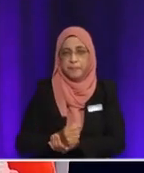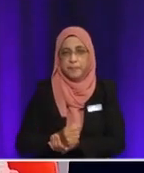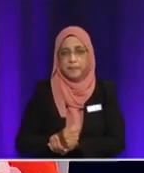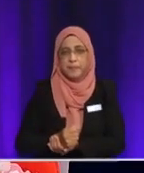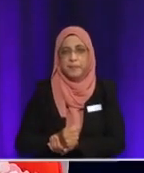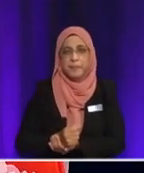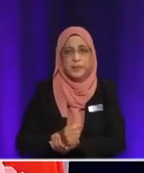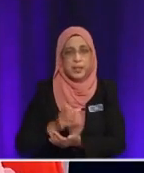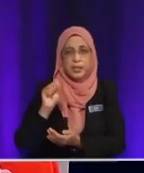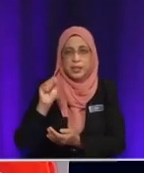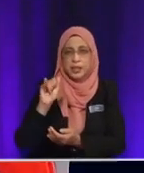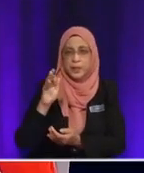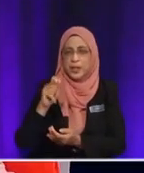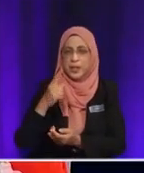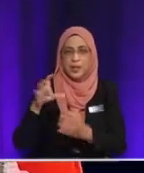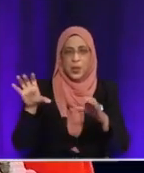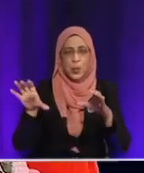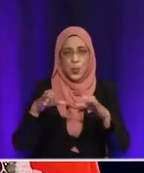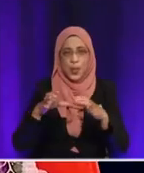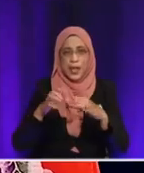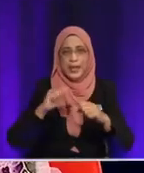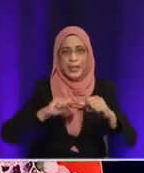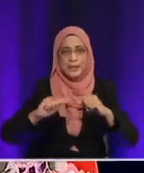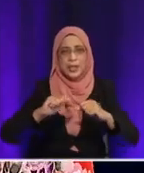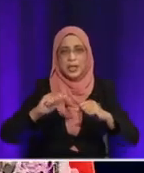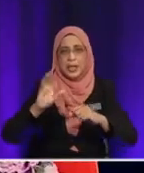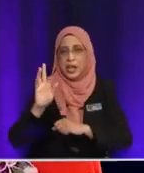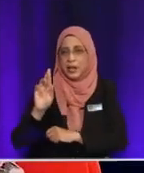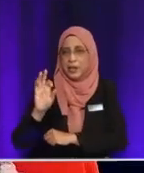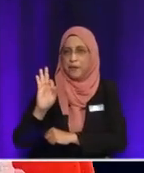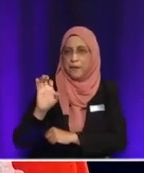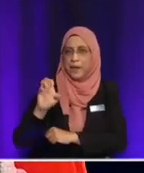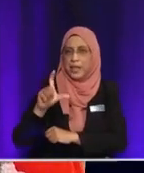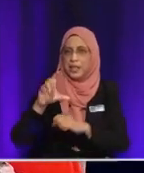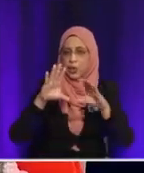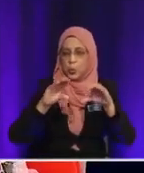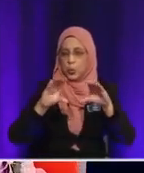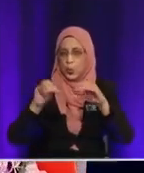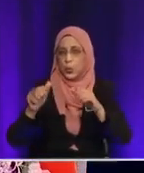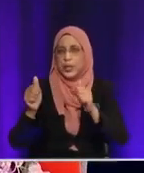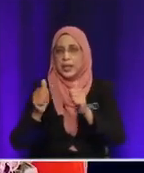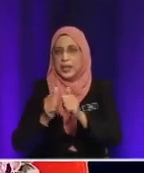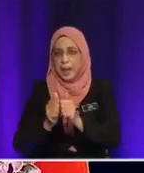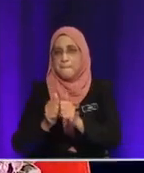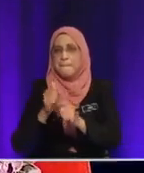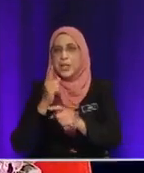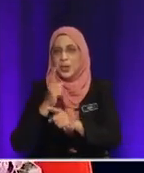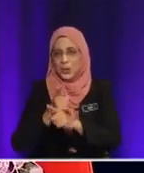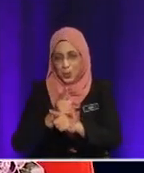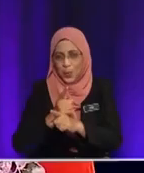pengacara kita, Syafika, dia dapat buat semua proses cara menggunakan alatan dan bahan